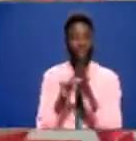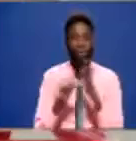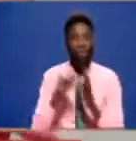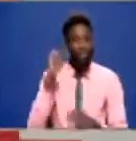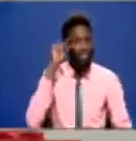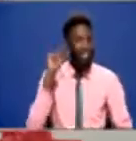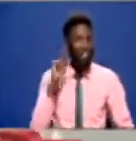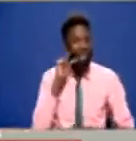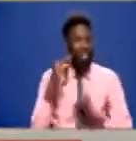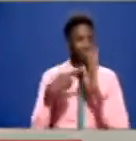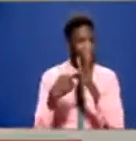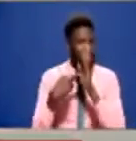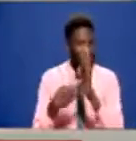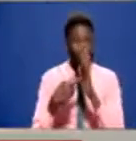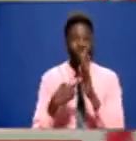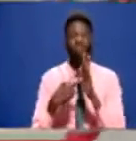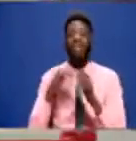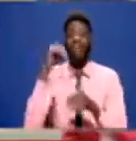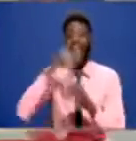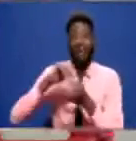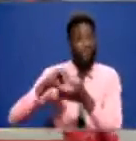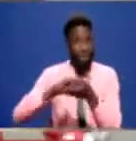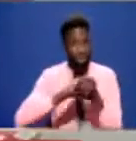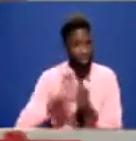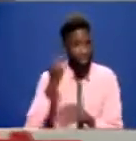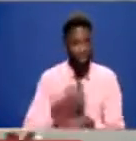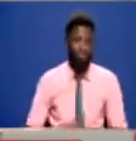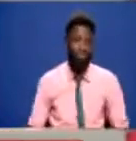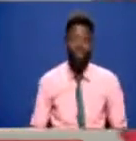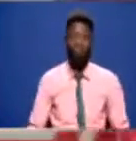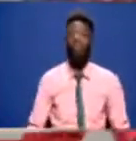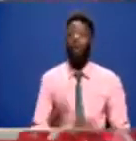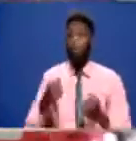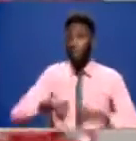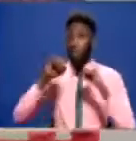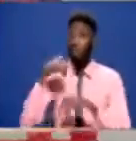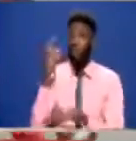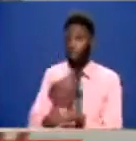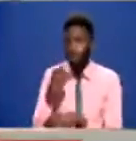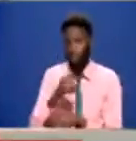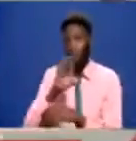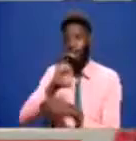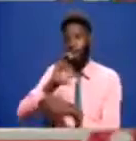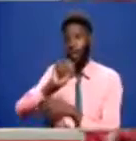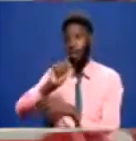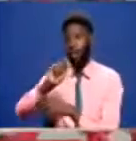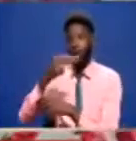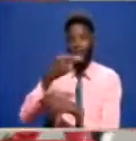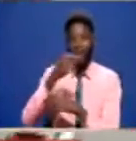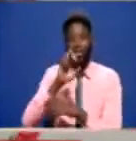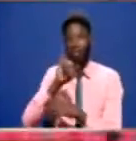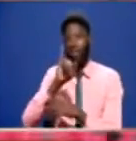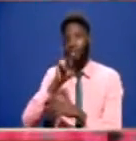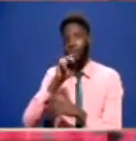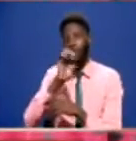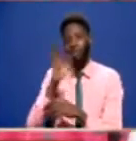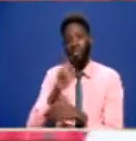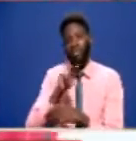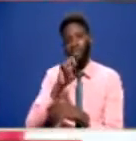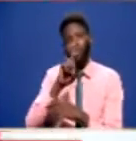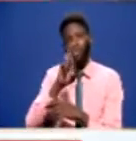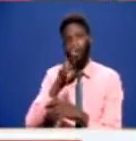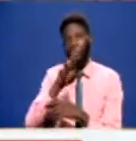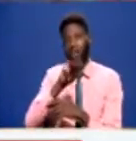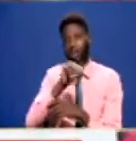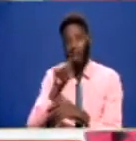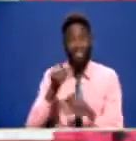michezo humo nchini. Kamati hiyo itaongozwa na aliyekuwa bingwa marathoni duniani mara mbili, Catherine Dereba, huku msajili wa